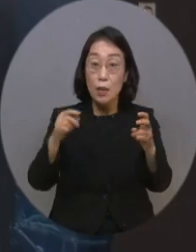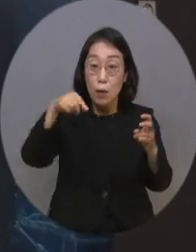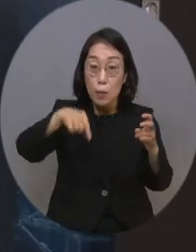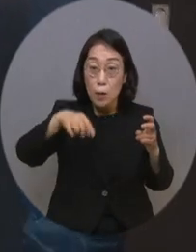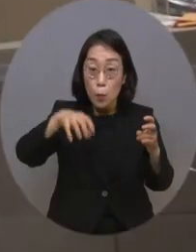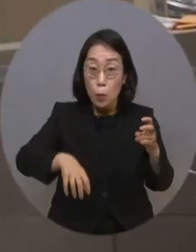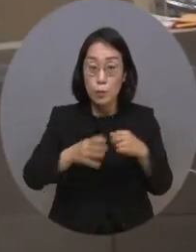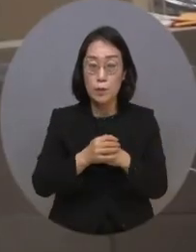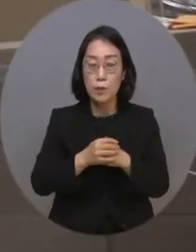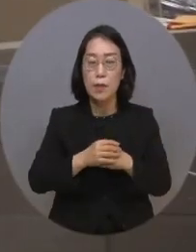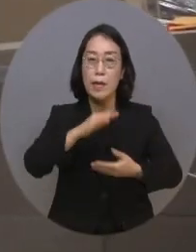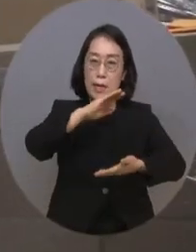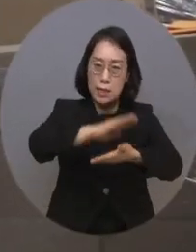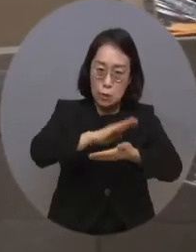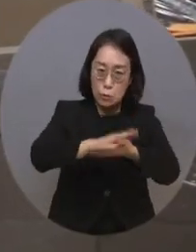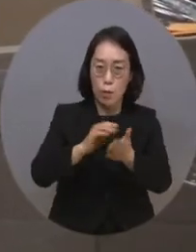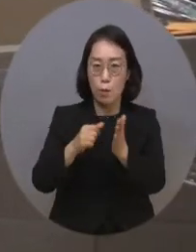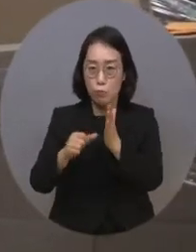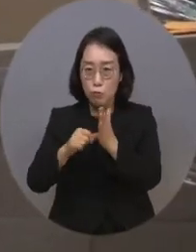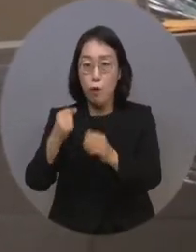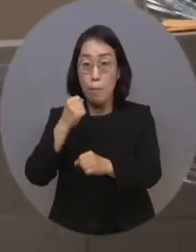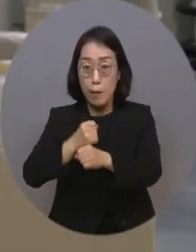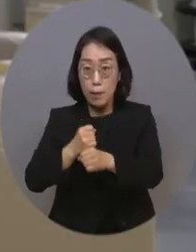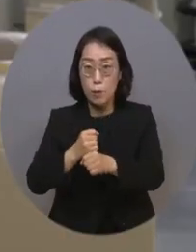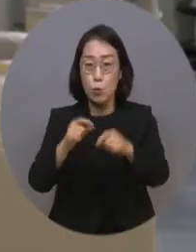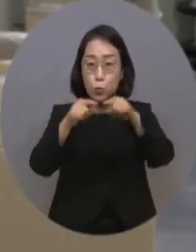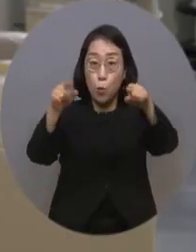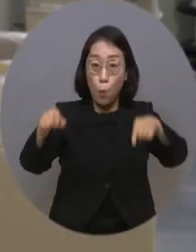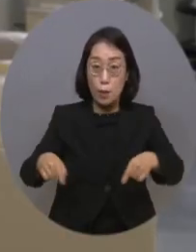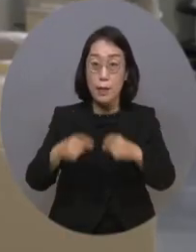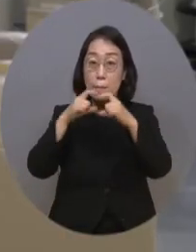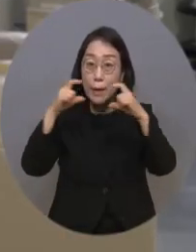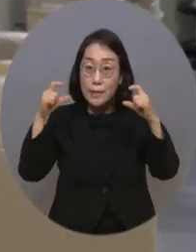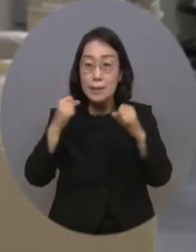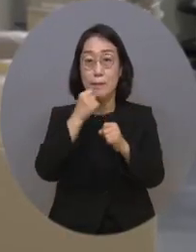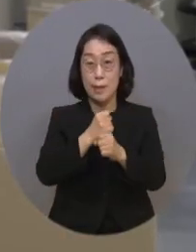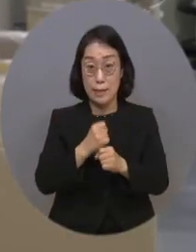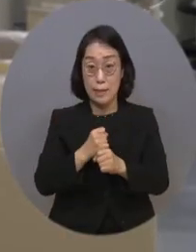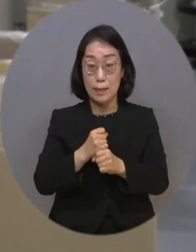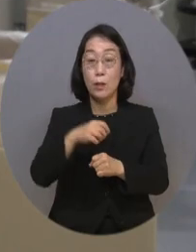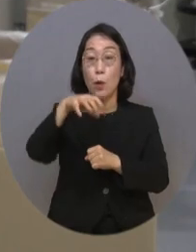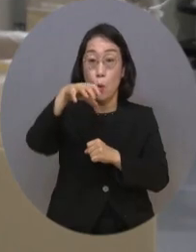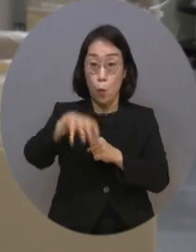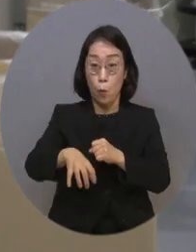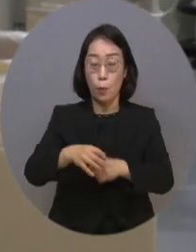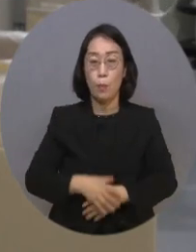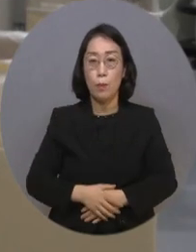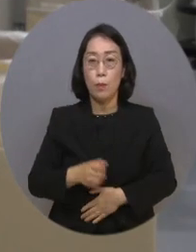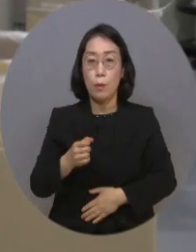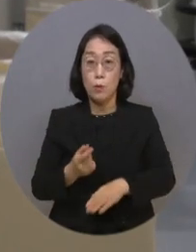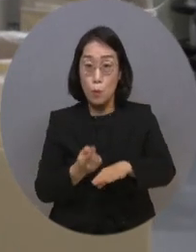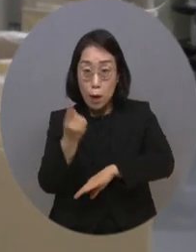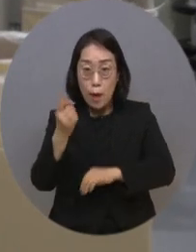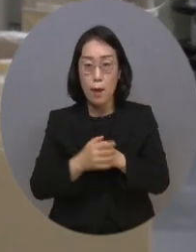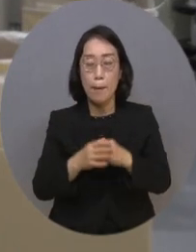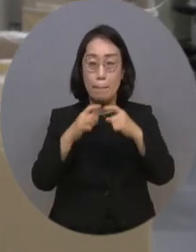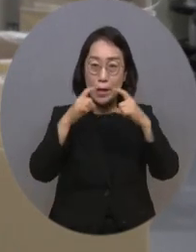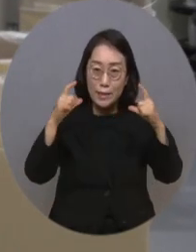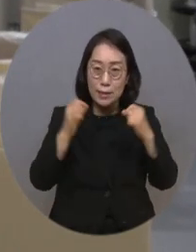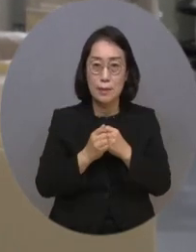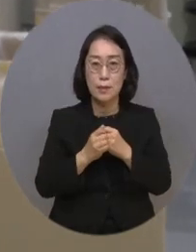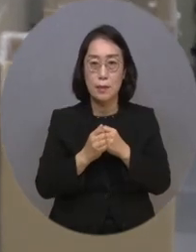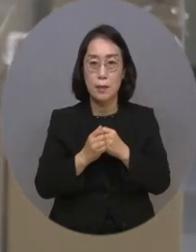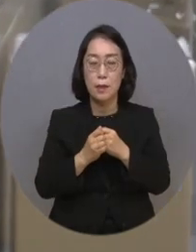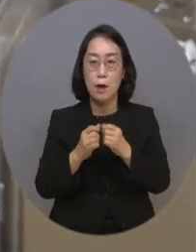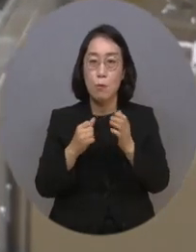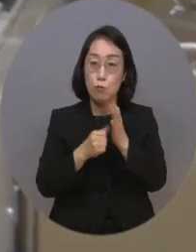인쇄, 판촉물 제작, 복사용지, 마스크 제조를 담당하는 생산 라인과 마스크, 상품